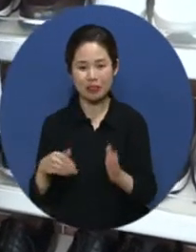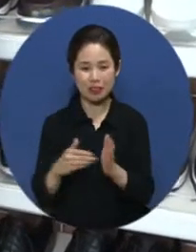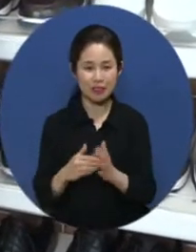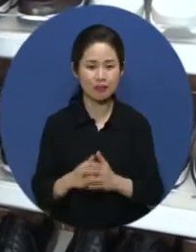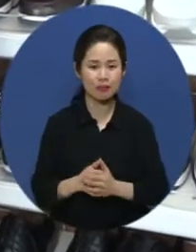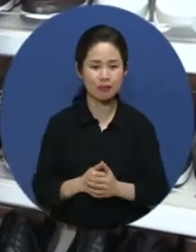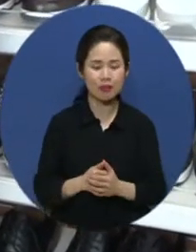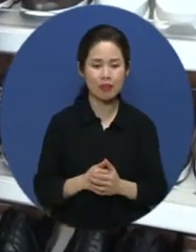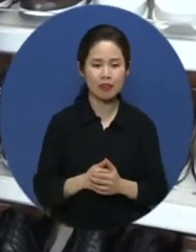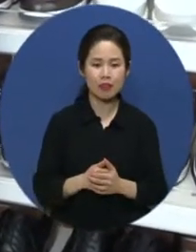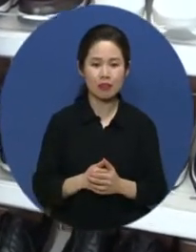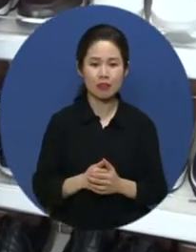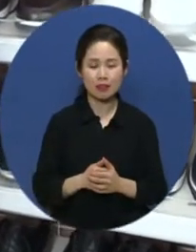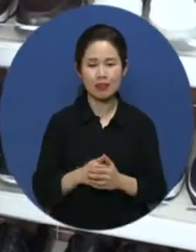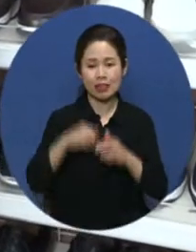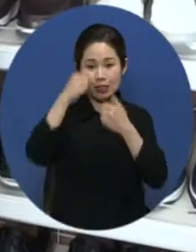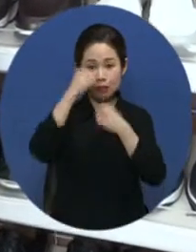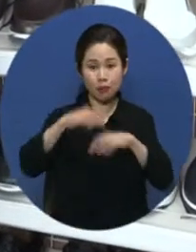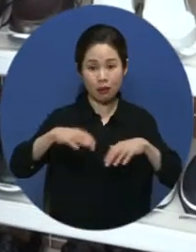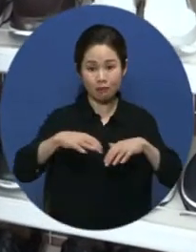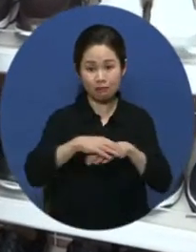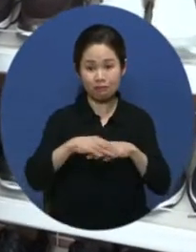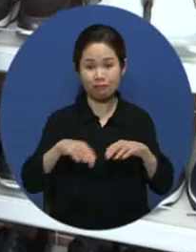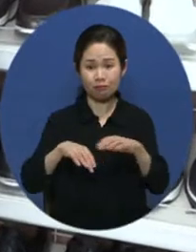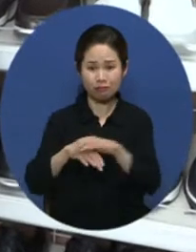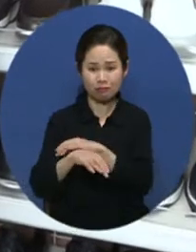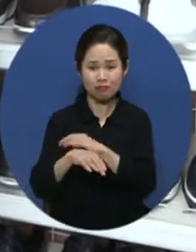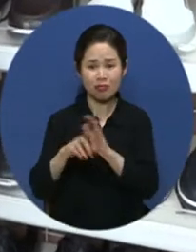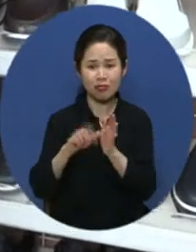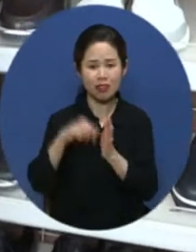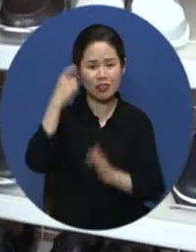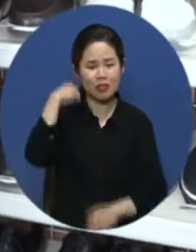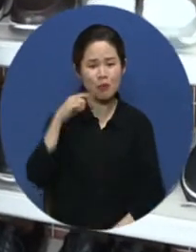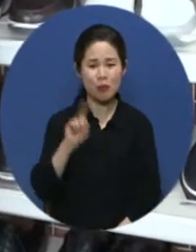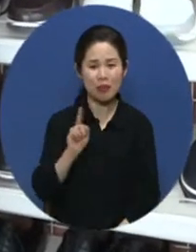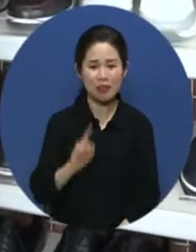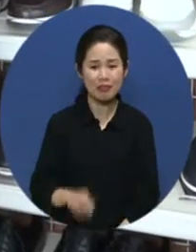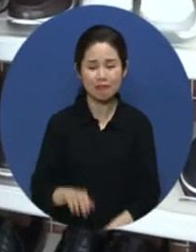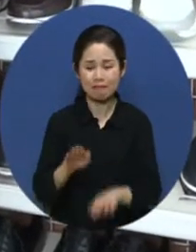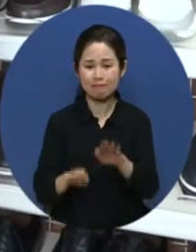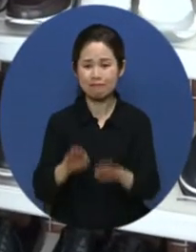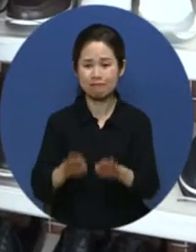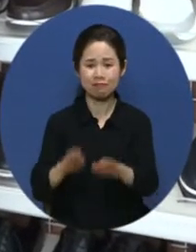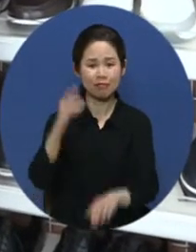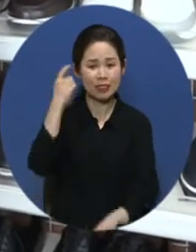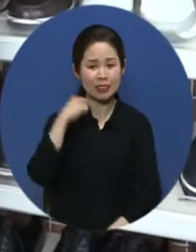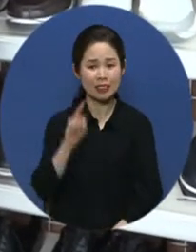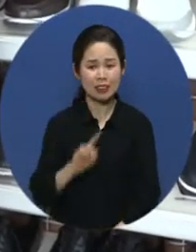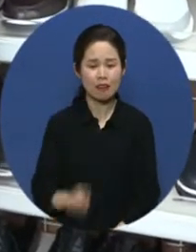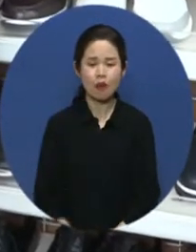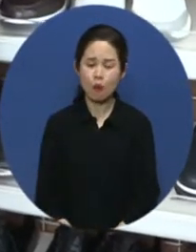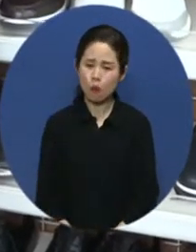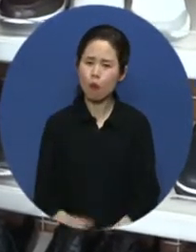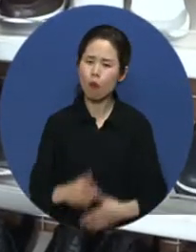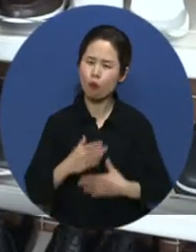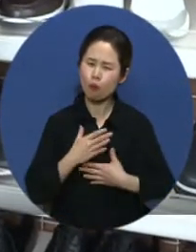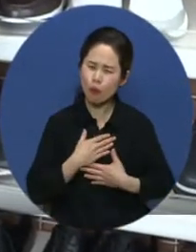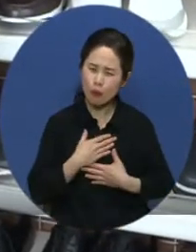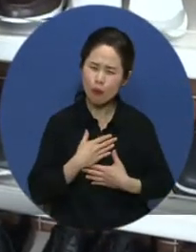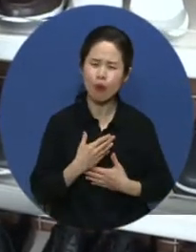고르시면서 착용해 보셨잖아요. 어떠셨어요, 기분이? 그 착용감이 어떠셨어요? 사실 되게 편해요.